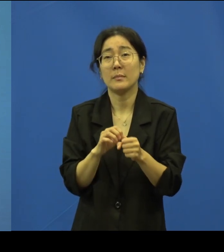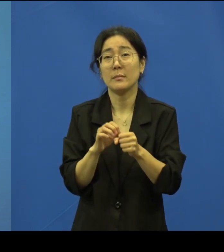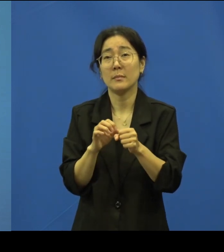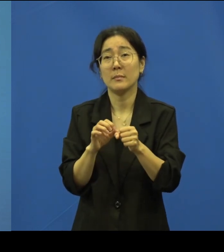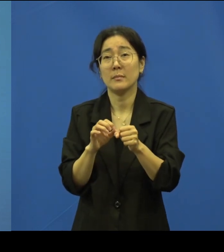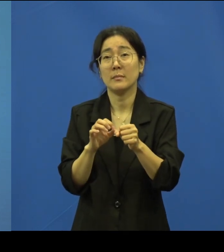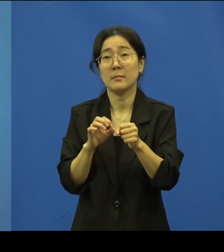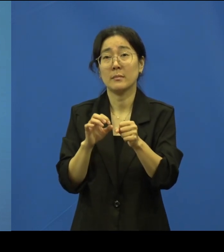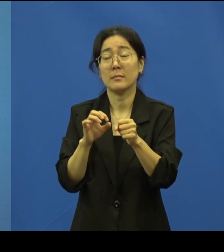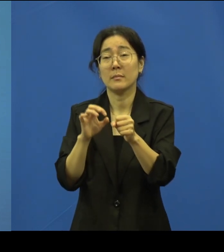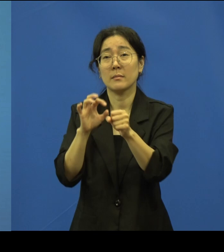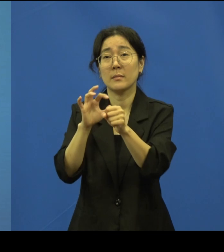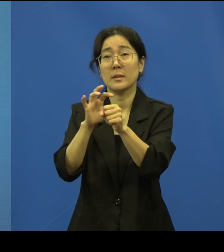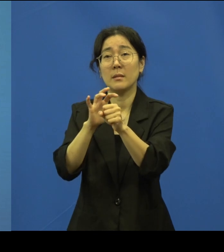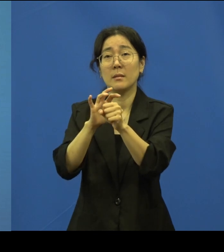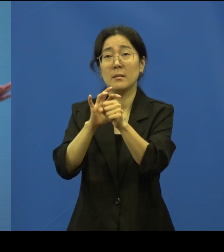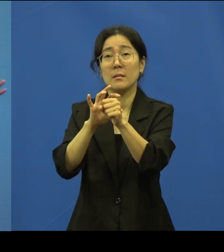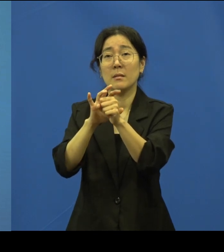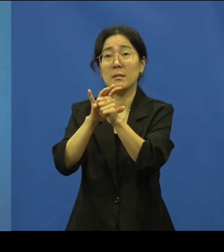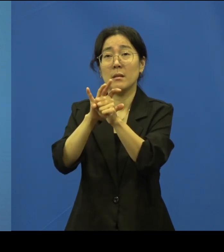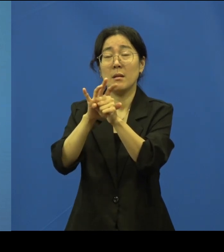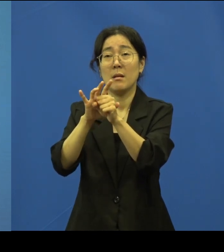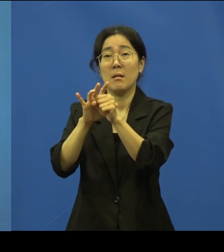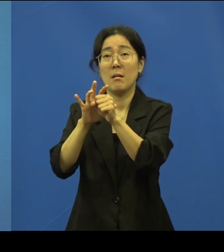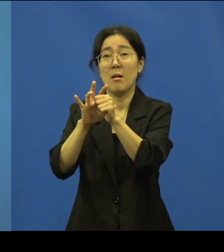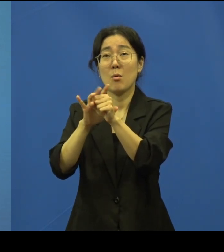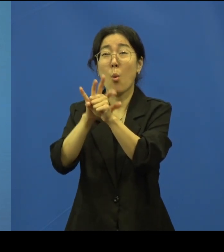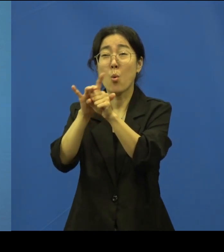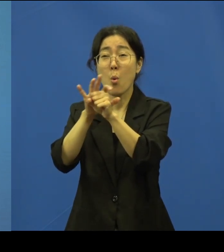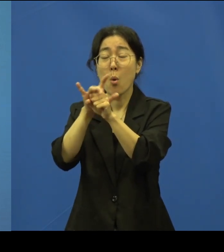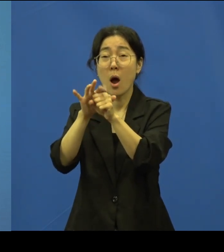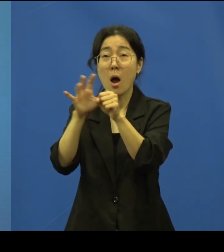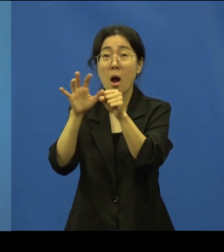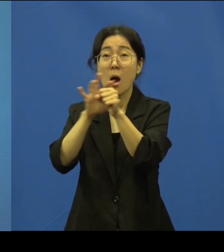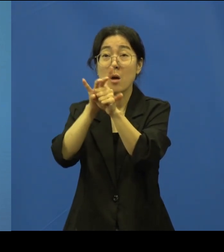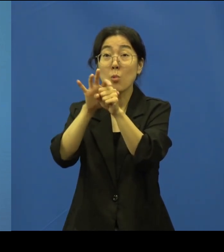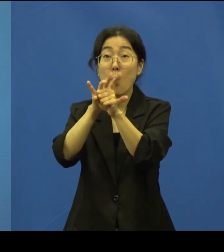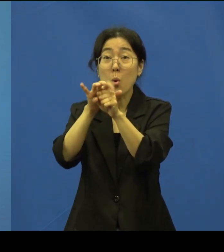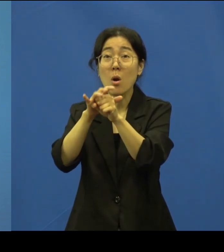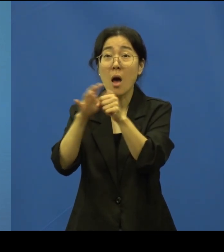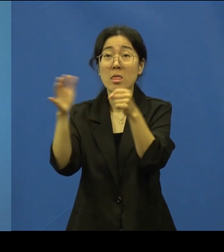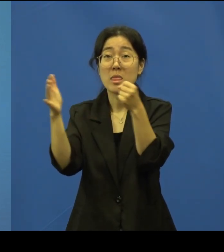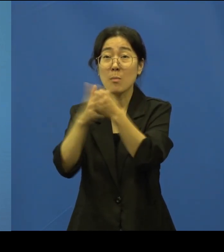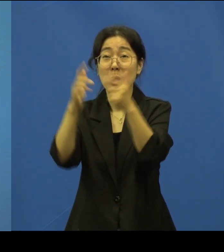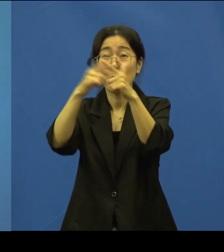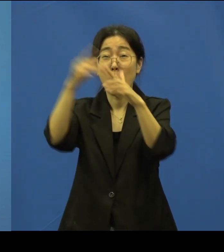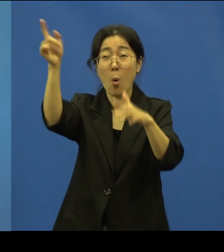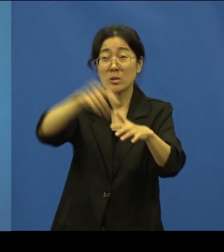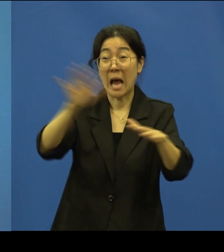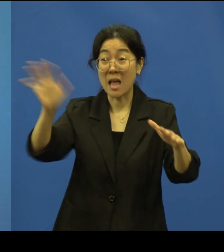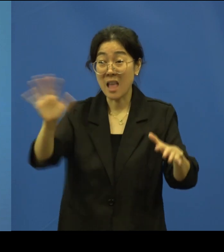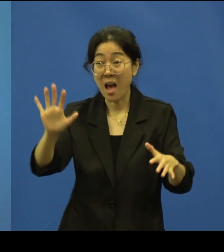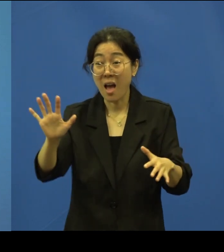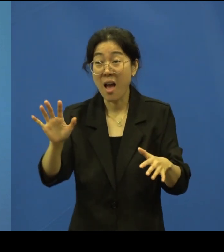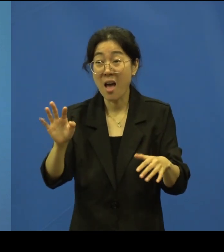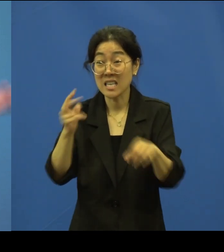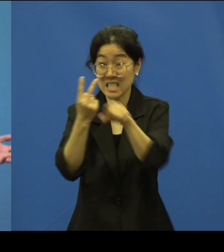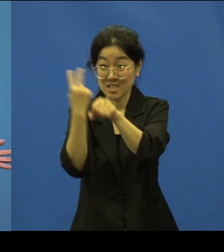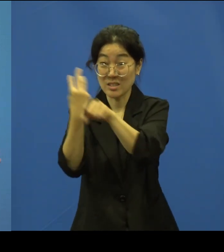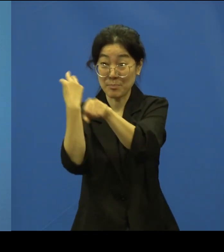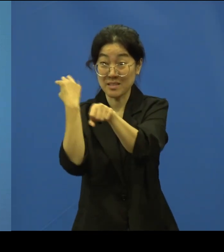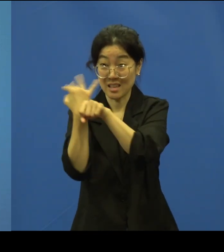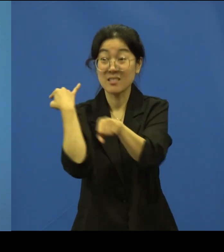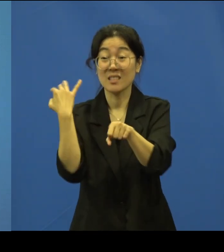저 윗동네는 더 심했어요. 텅텅 빈 예배당에서 빚은 엄청 지고 거기에 또